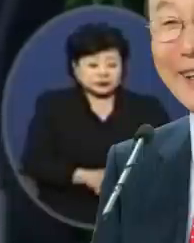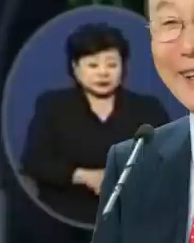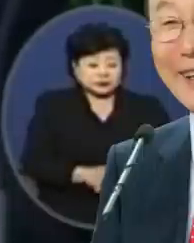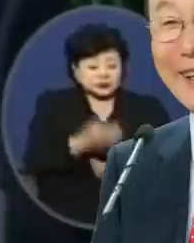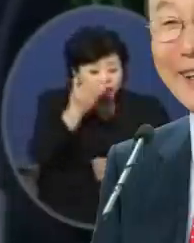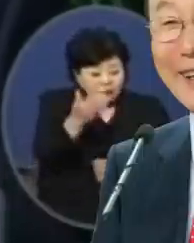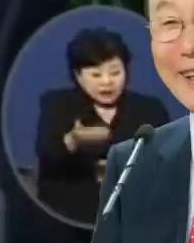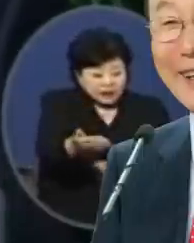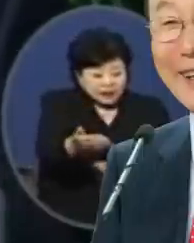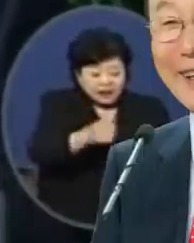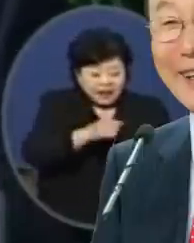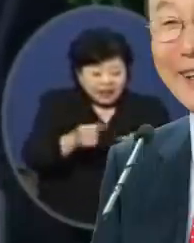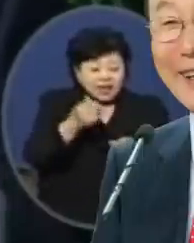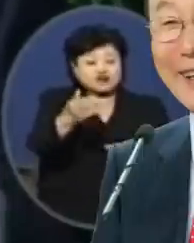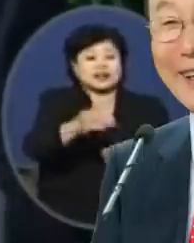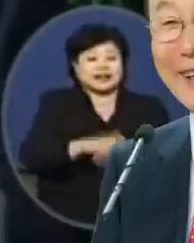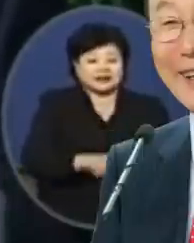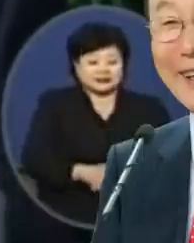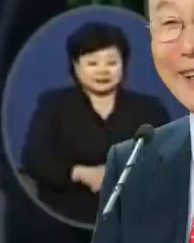너희에게 행하겠다.